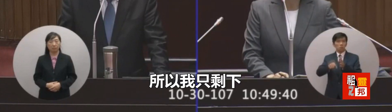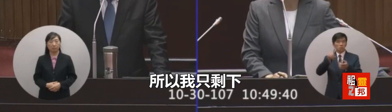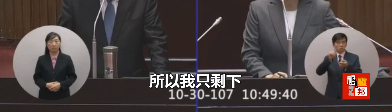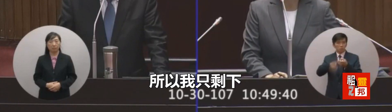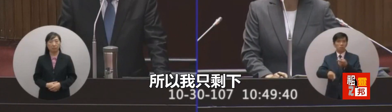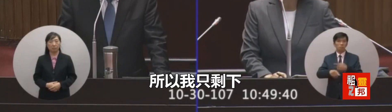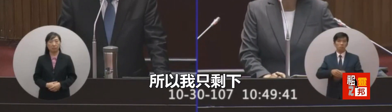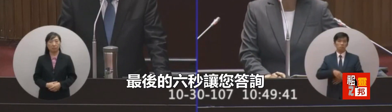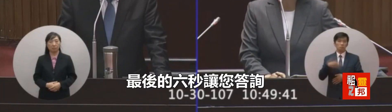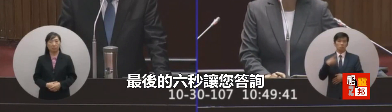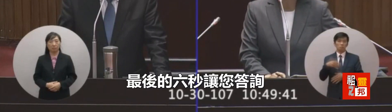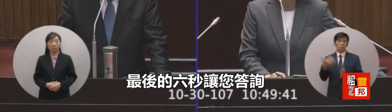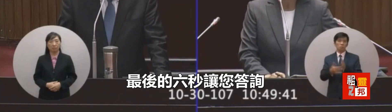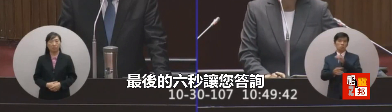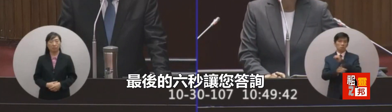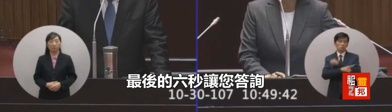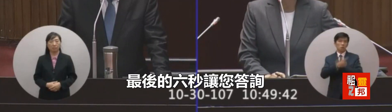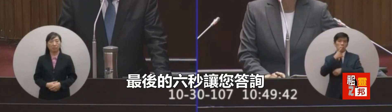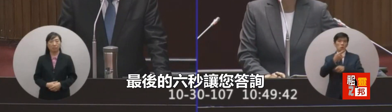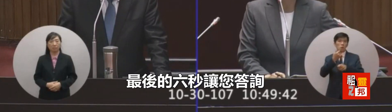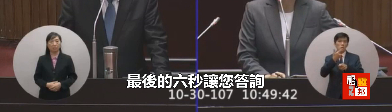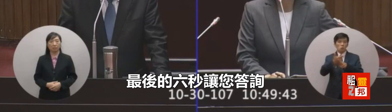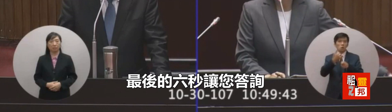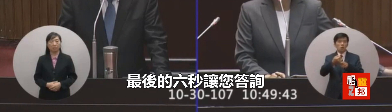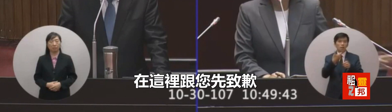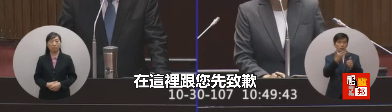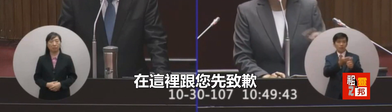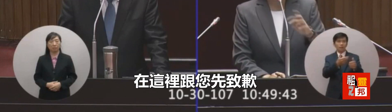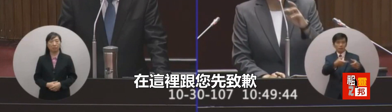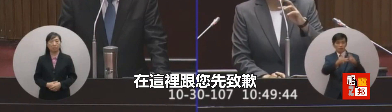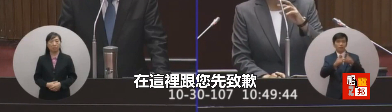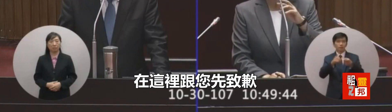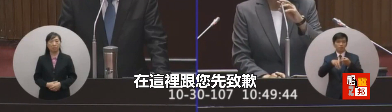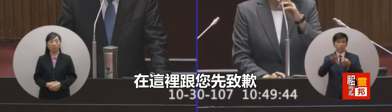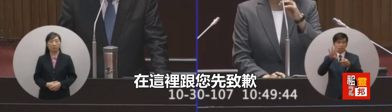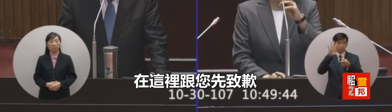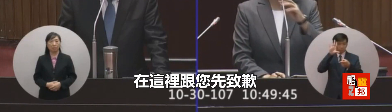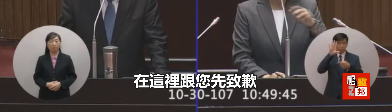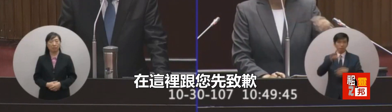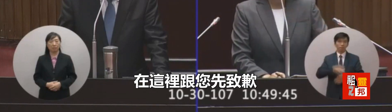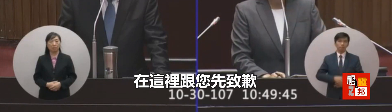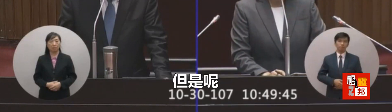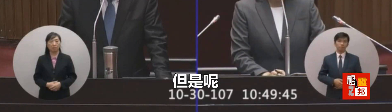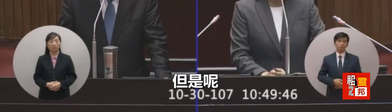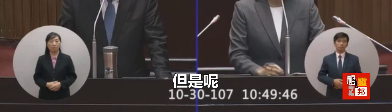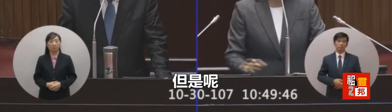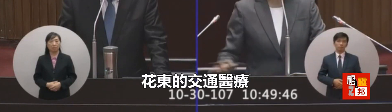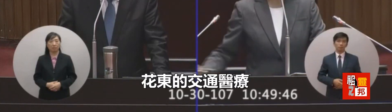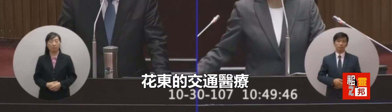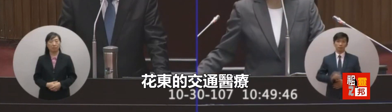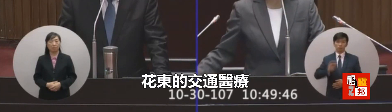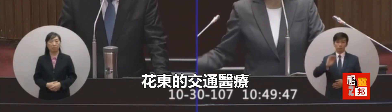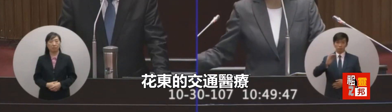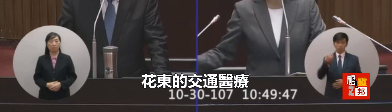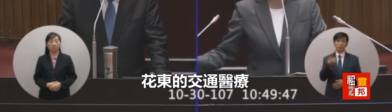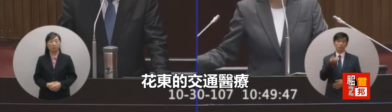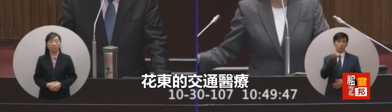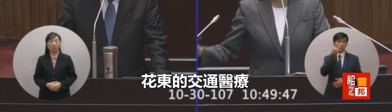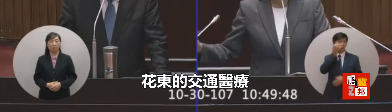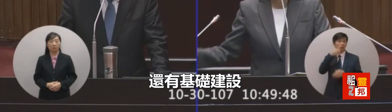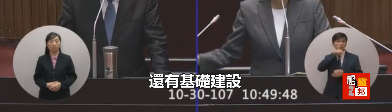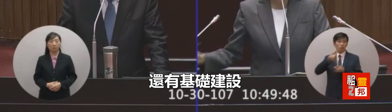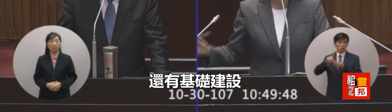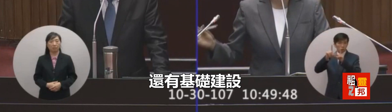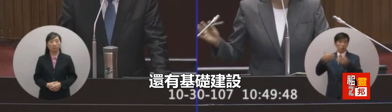以我只剩下最后的六秒让您答询，在这里跟您先致歉。但是呢，花东的交通、医